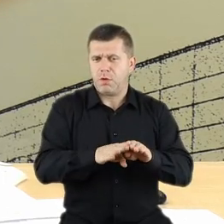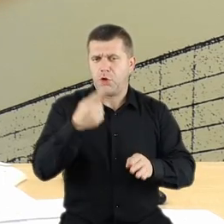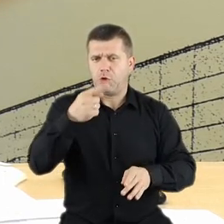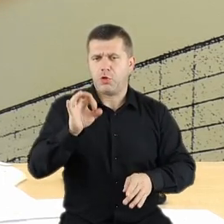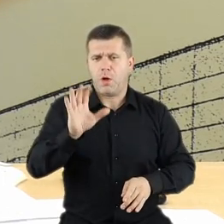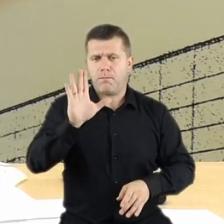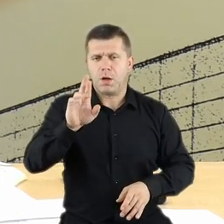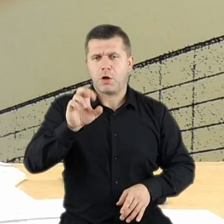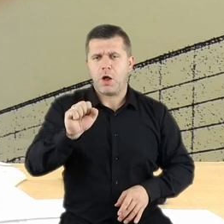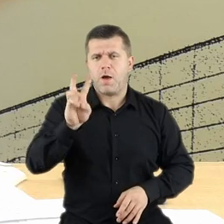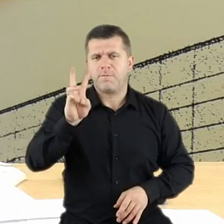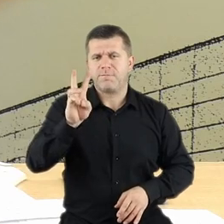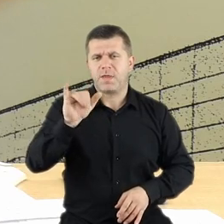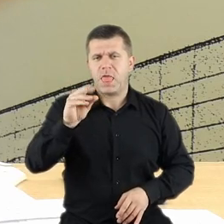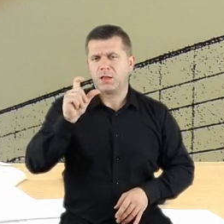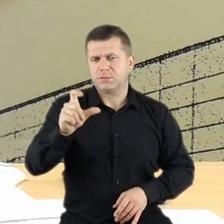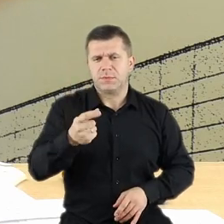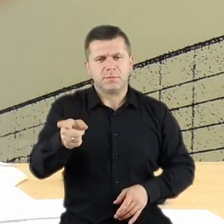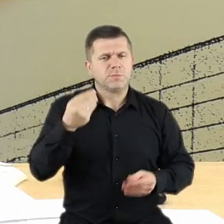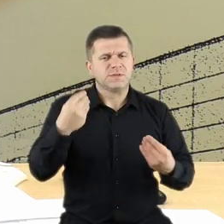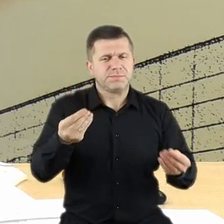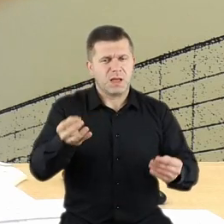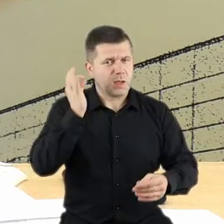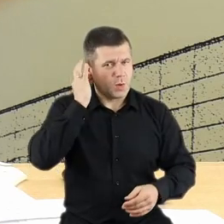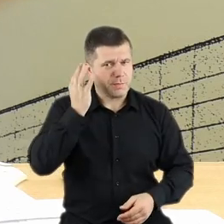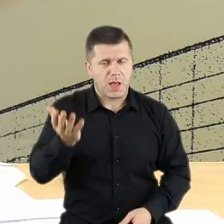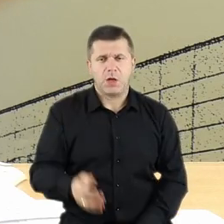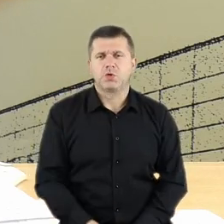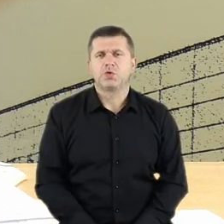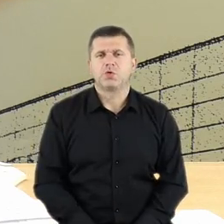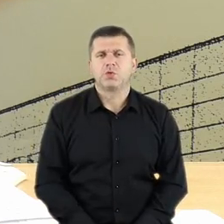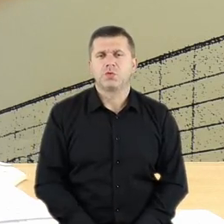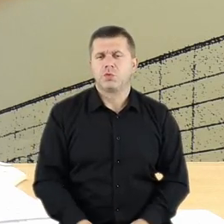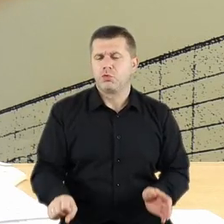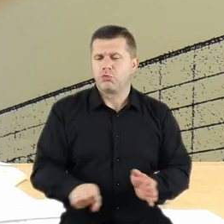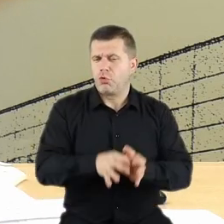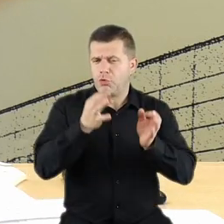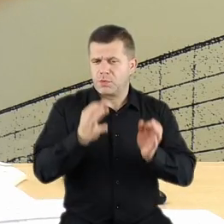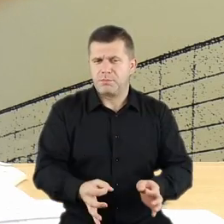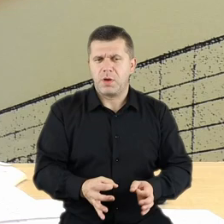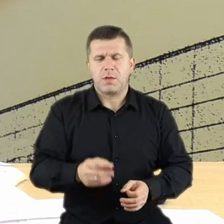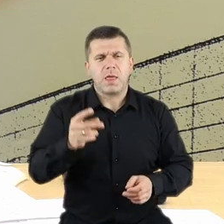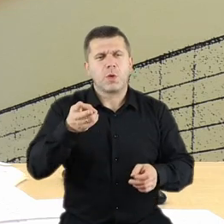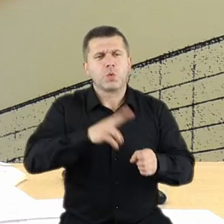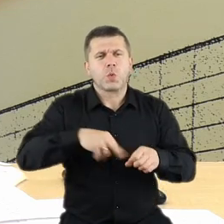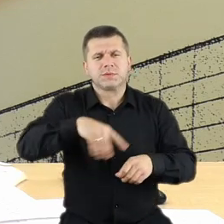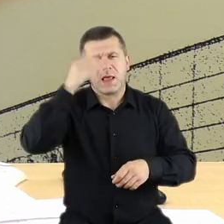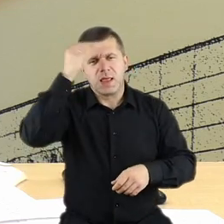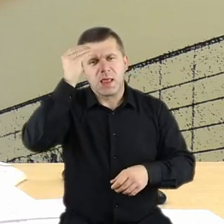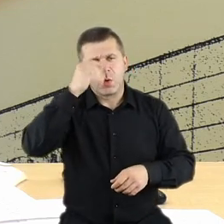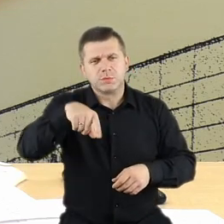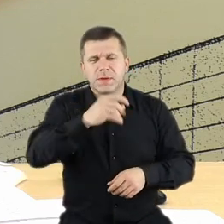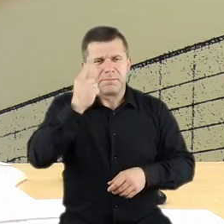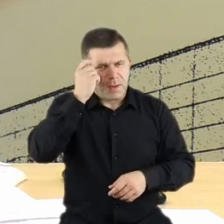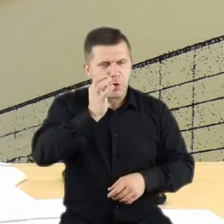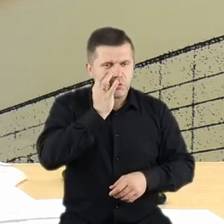piotrowcu ona była wspaniała pani i no do tej pory niektórych nauczycieli się pamięta pamięta się tych dobrych